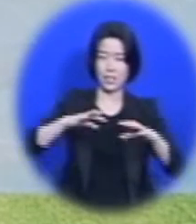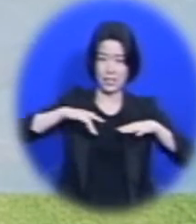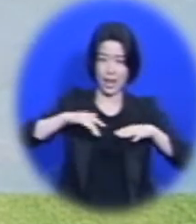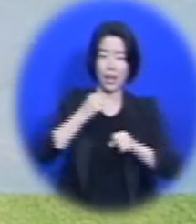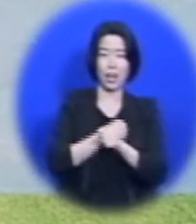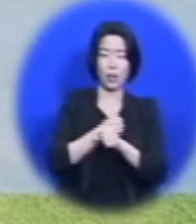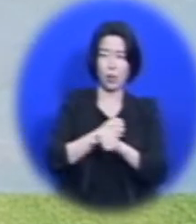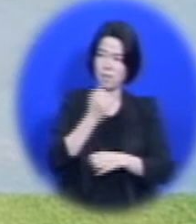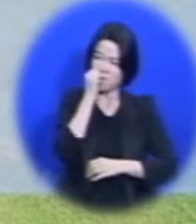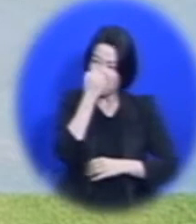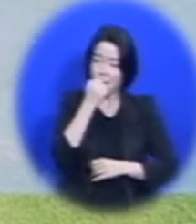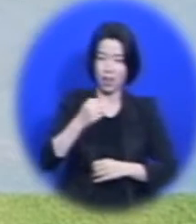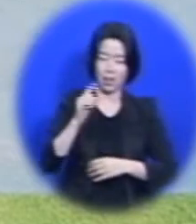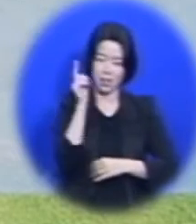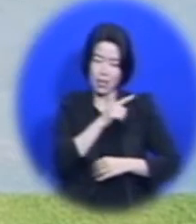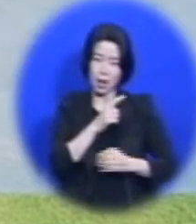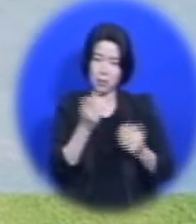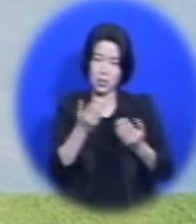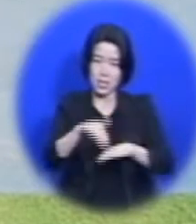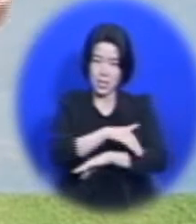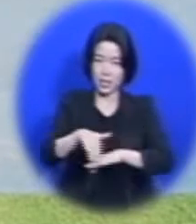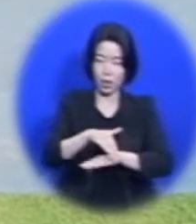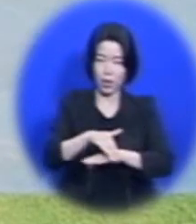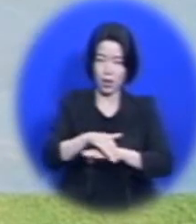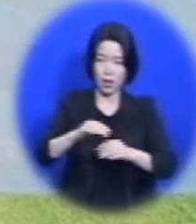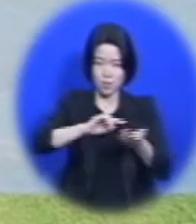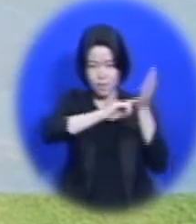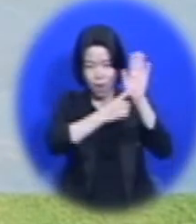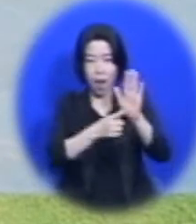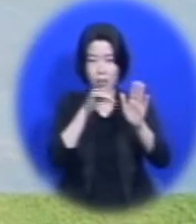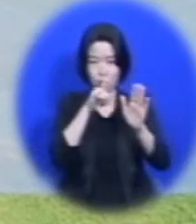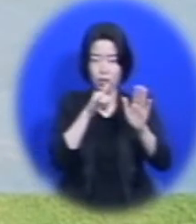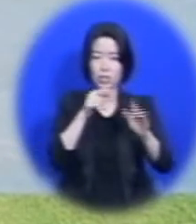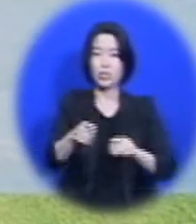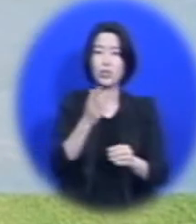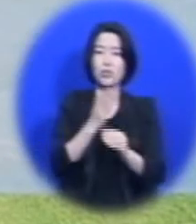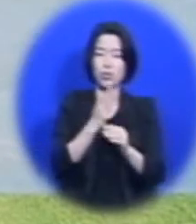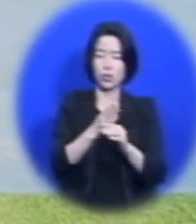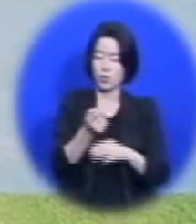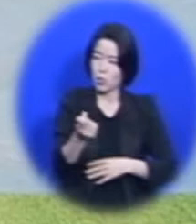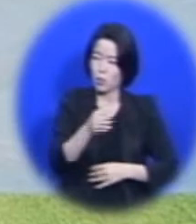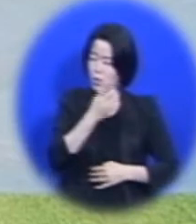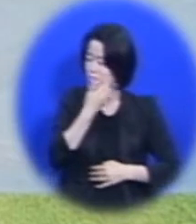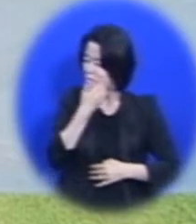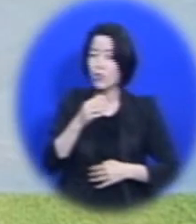엄번스럽게 자기가 악한 계획을 가지고 있다는 것을 만천하에 공개하고 그러면서도 조금도 부끄러운 줄